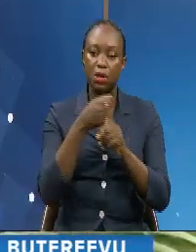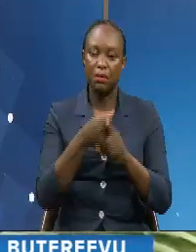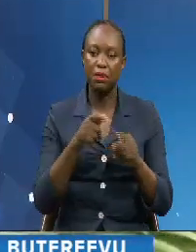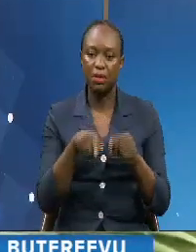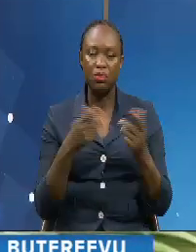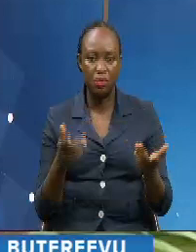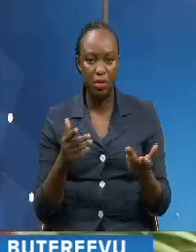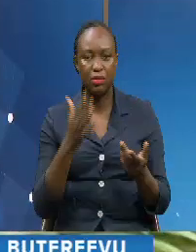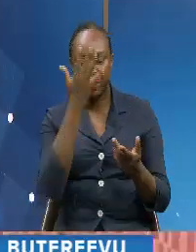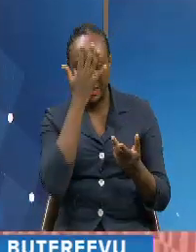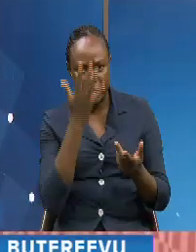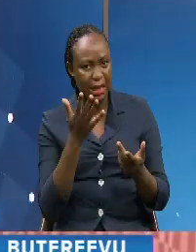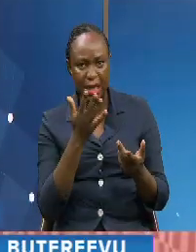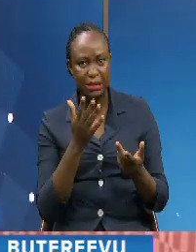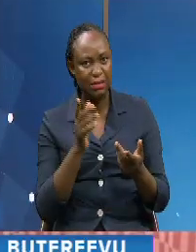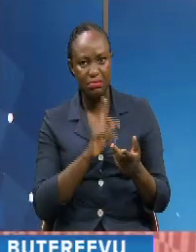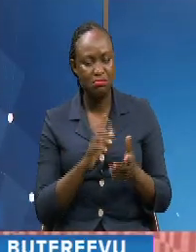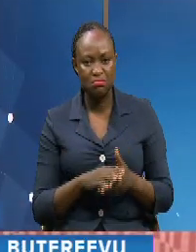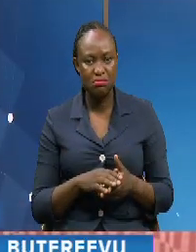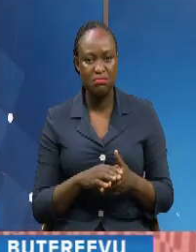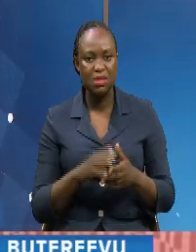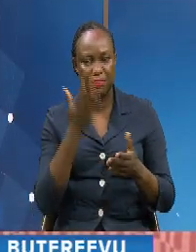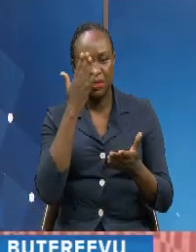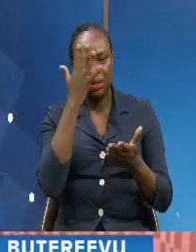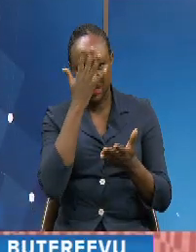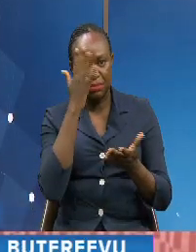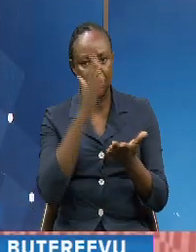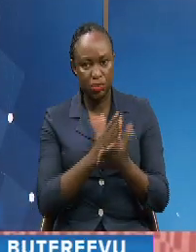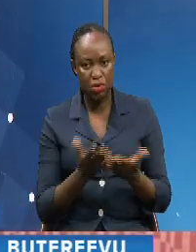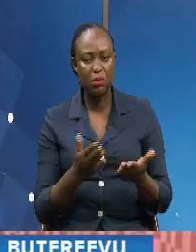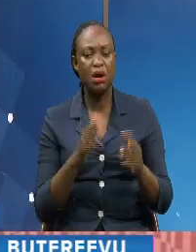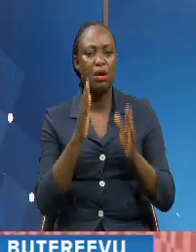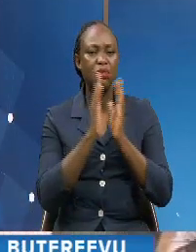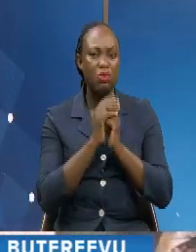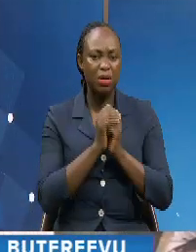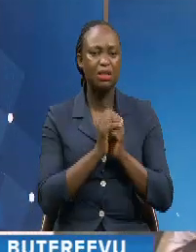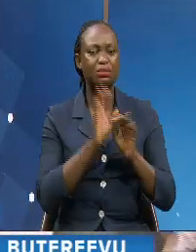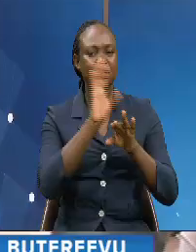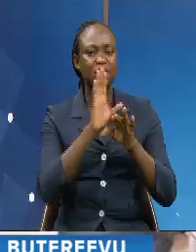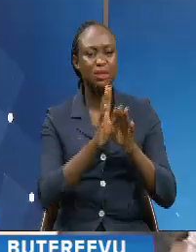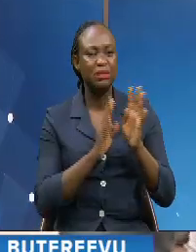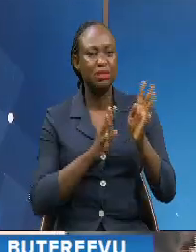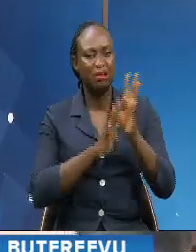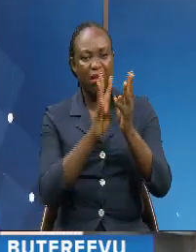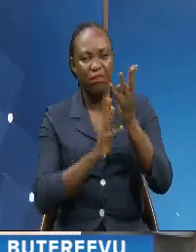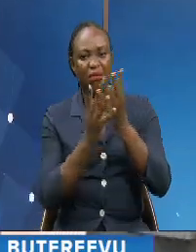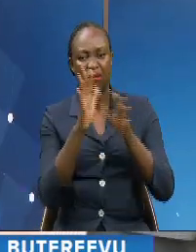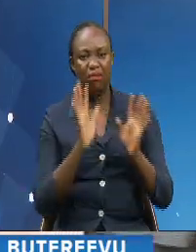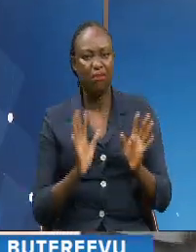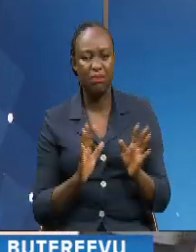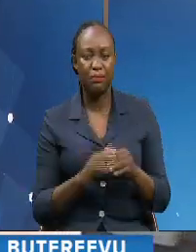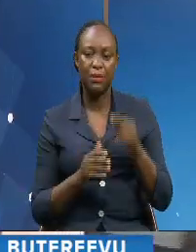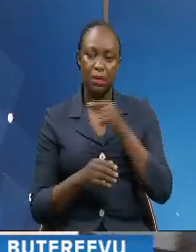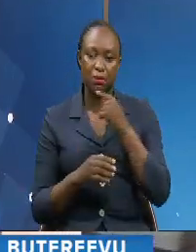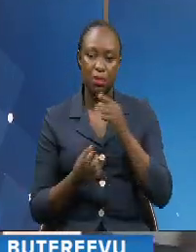mu biwembe era kyakolebwa. Bino bibadde mu kiwandiiko ekitongole kye basomedde bannamawulire. Omusumba Ssenyonga akakasizza nga bwe